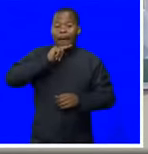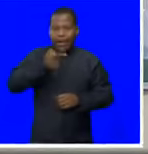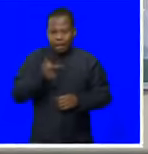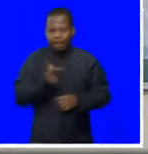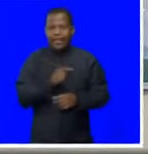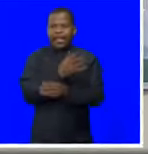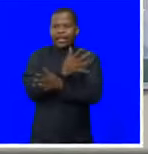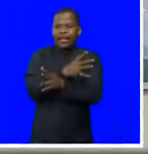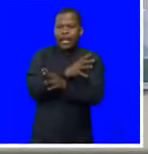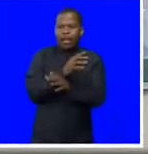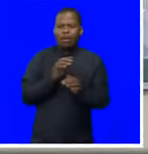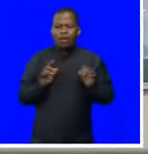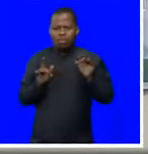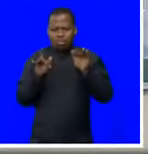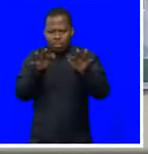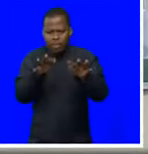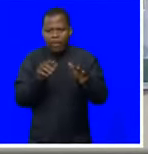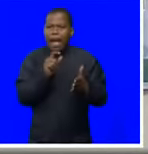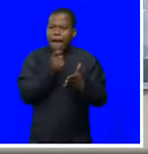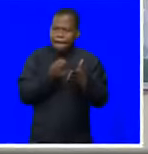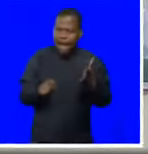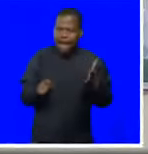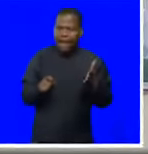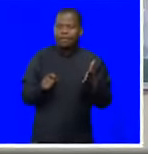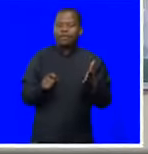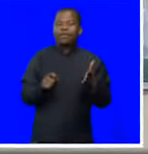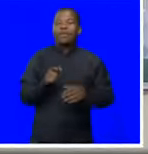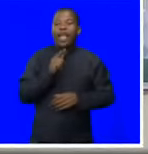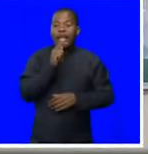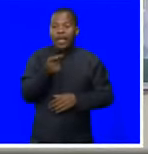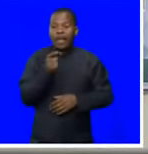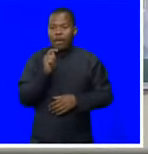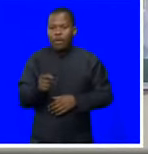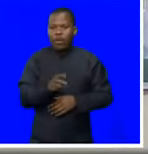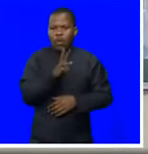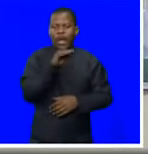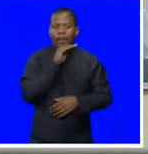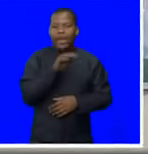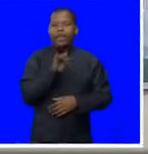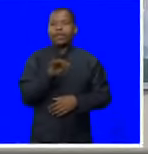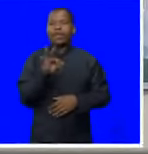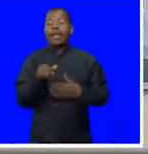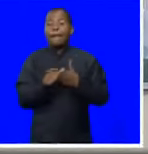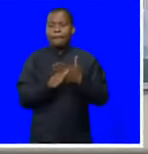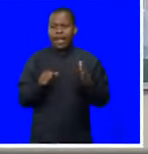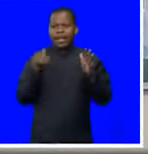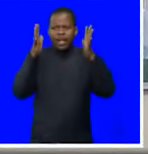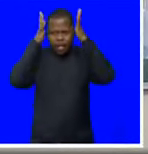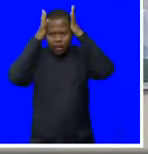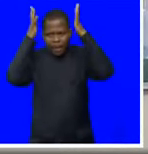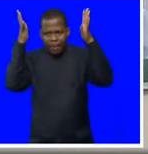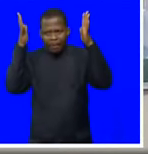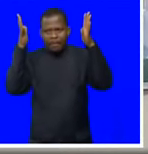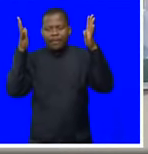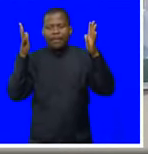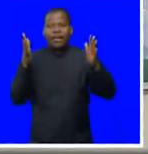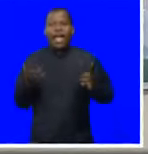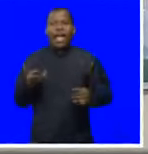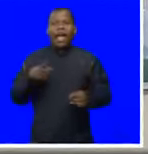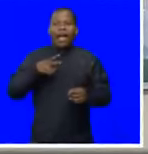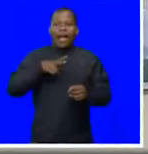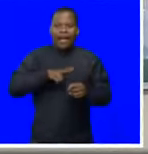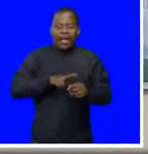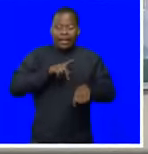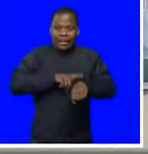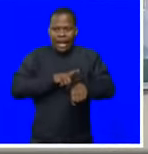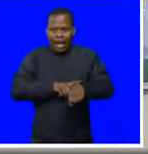kubhalwa lohlolo ema interviews mhla tinge amashumi amabili nakuthathu ukholwane